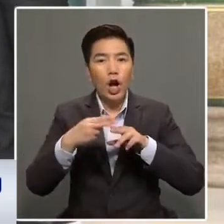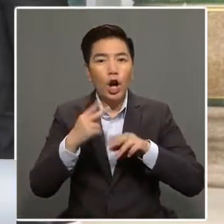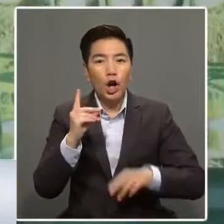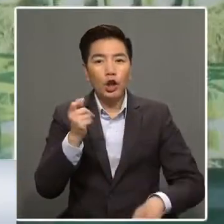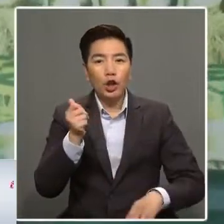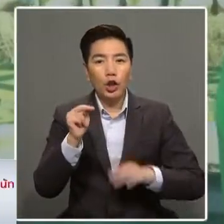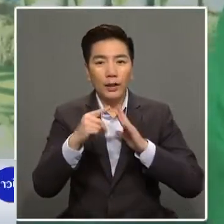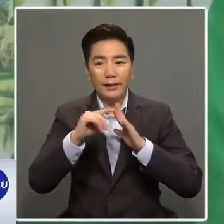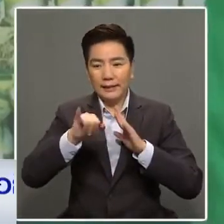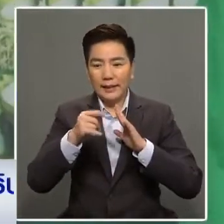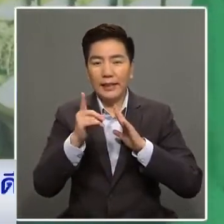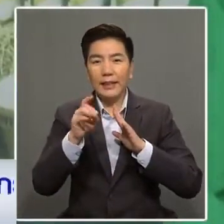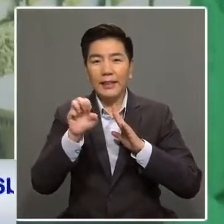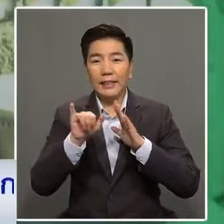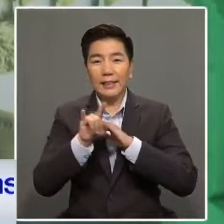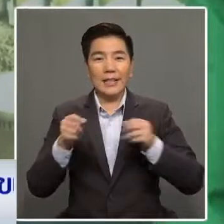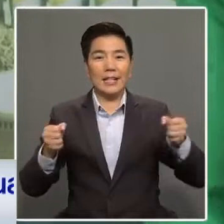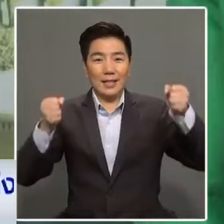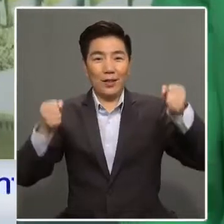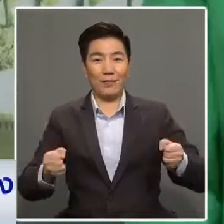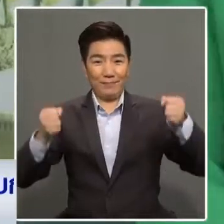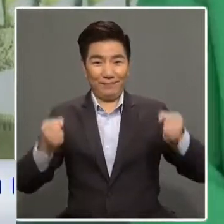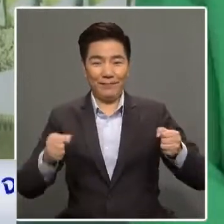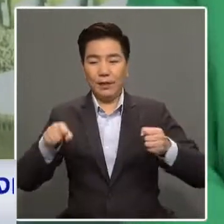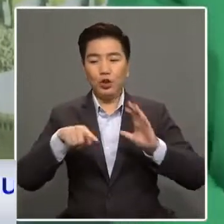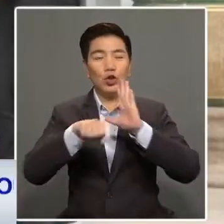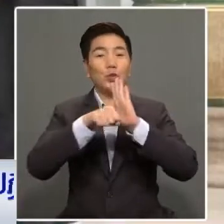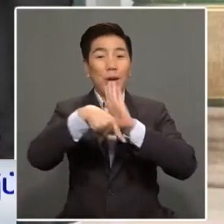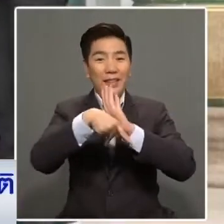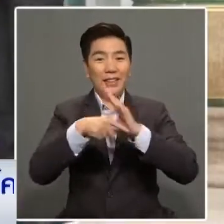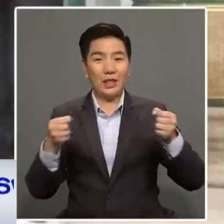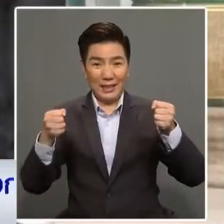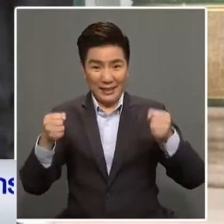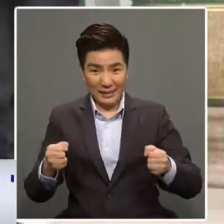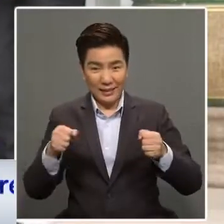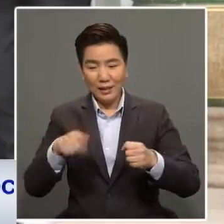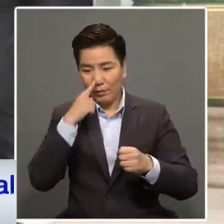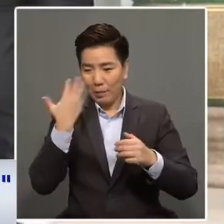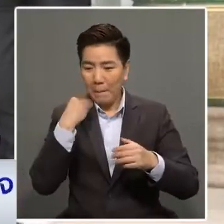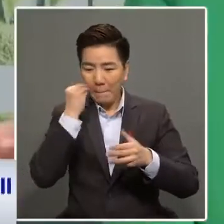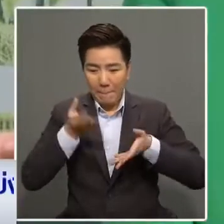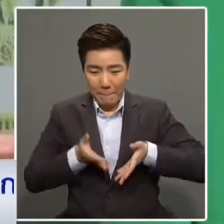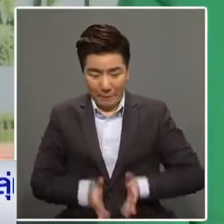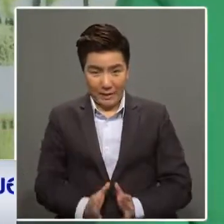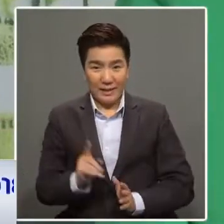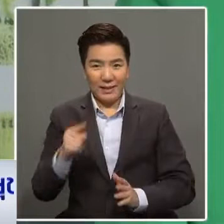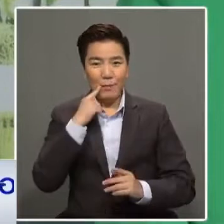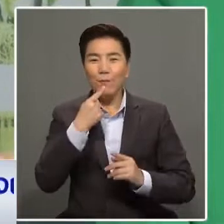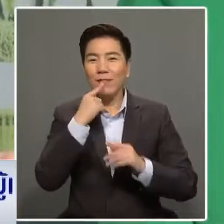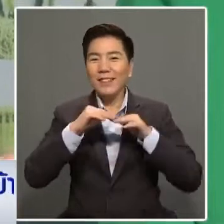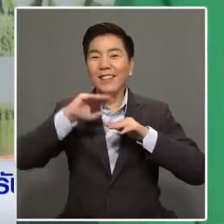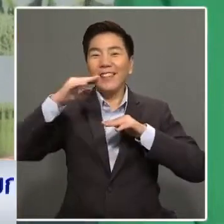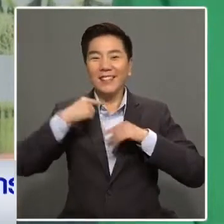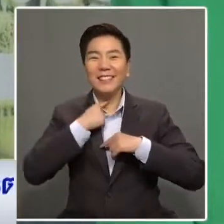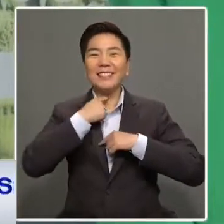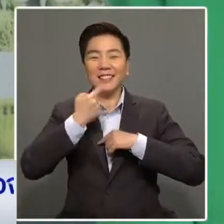ฮะ สุพรรณบุรีดินแดนบ้านเกิด บ้านเกิดใครอะ ไม่รู้ ไม่ใช่บ้านเกิดเธอนะมีทั้งโควิด